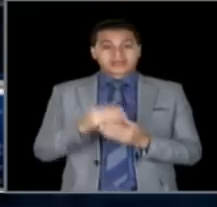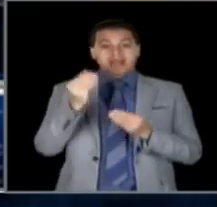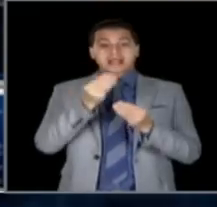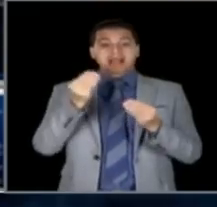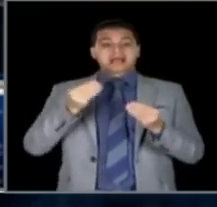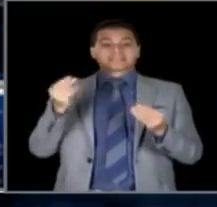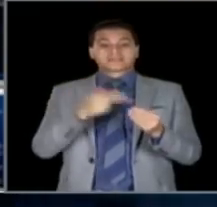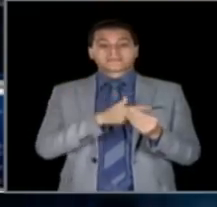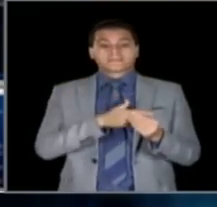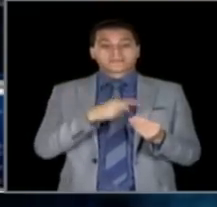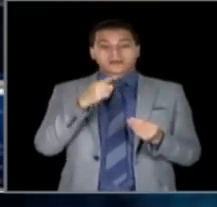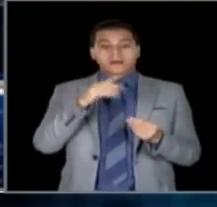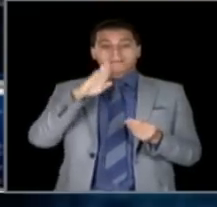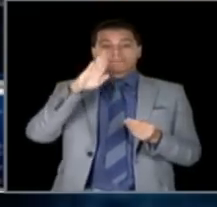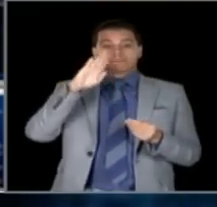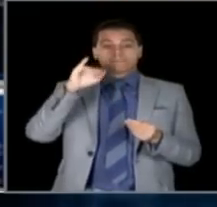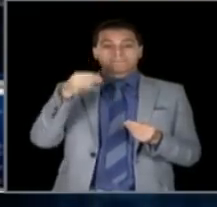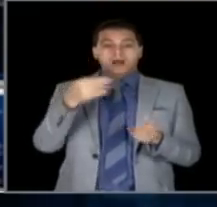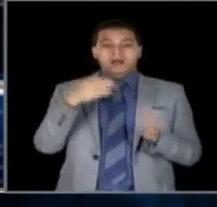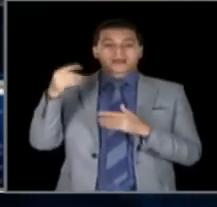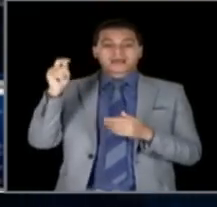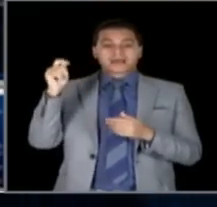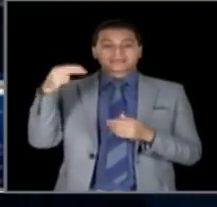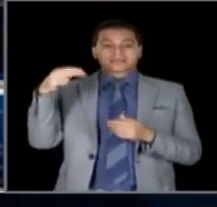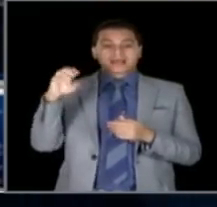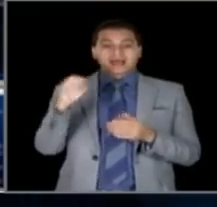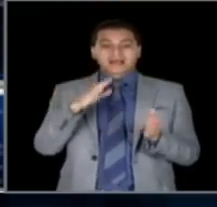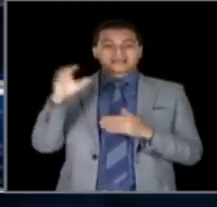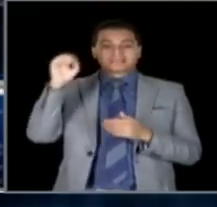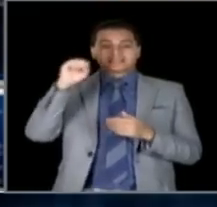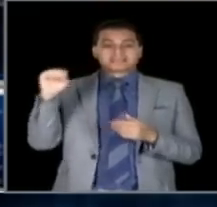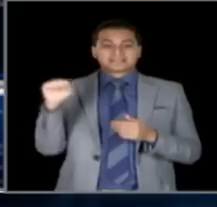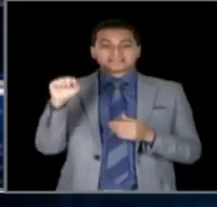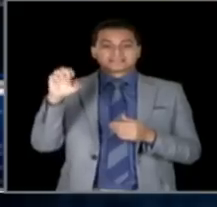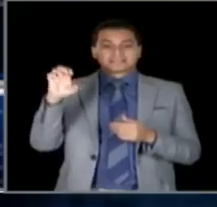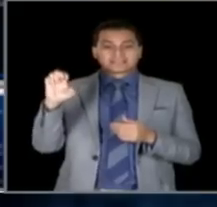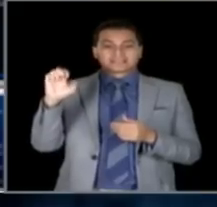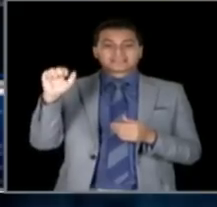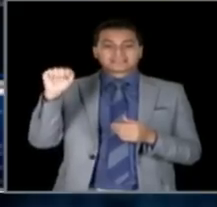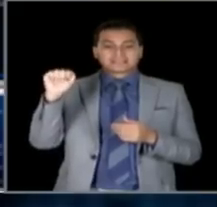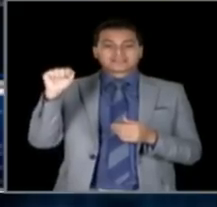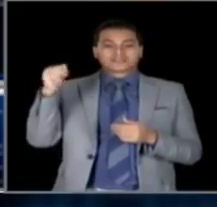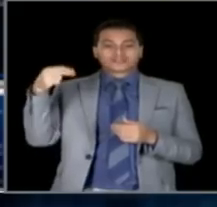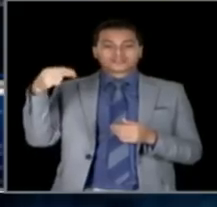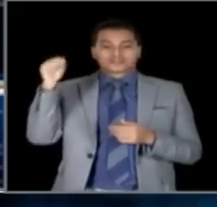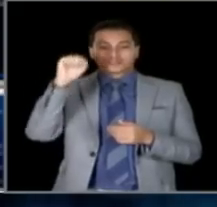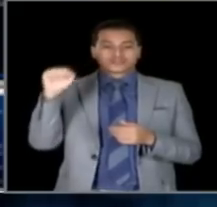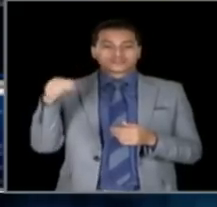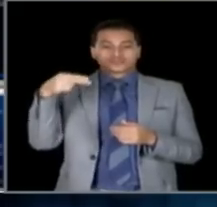لوحة باي ذا سي شور هي الفنان فرنسي، فمن هو؟ باي ذا سي